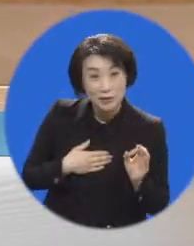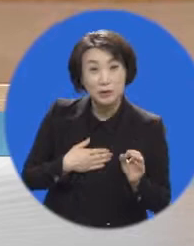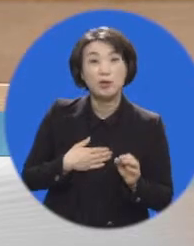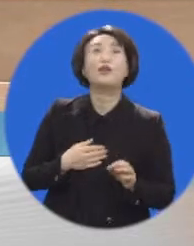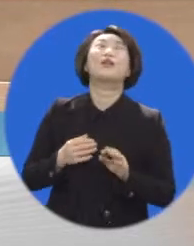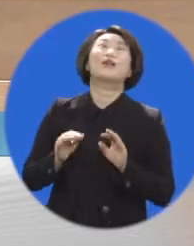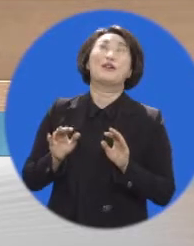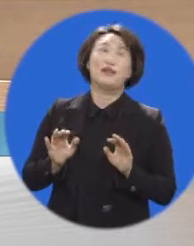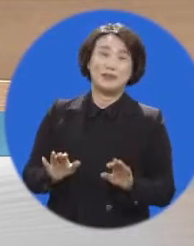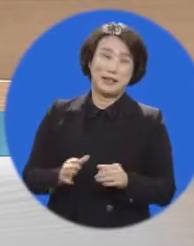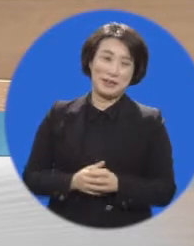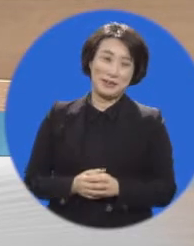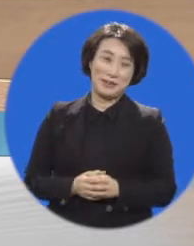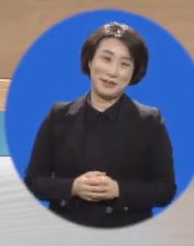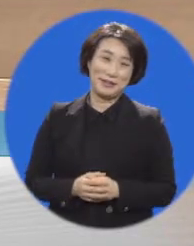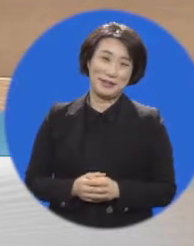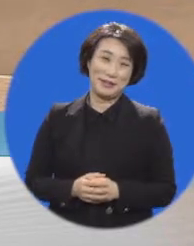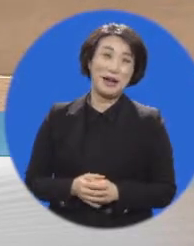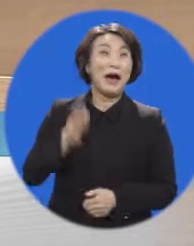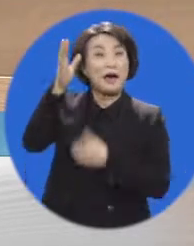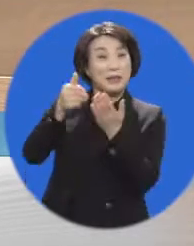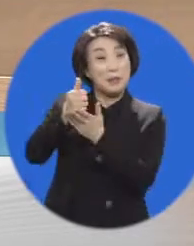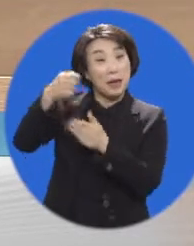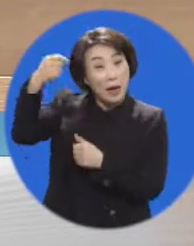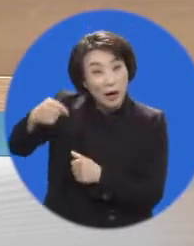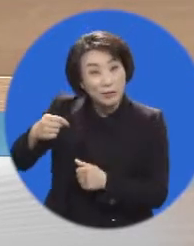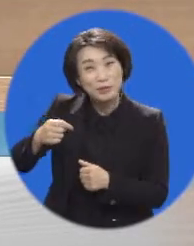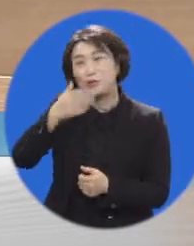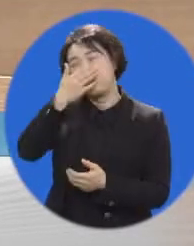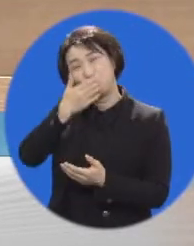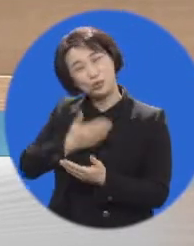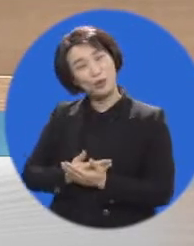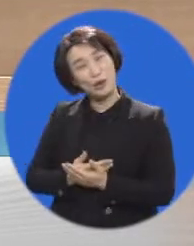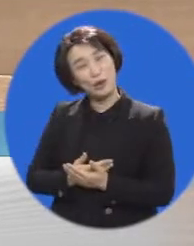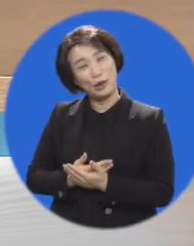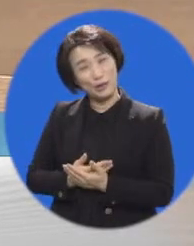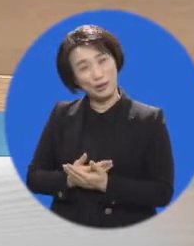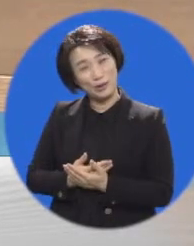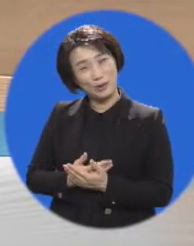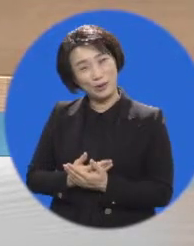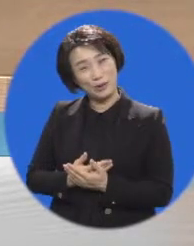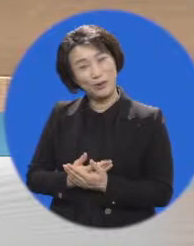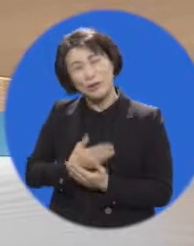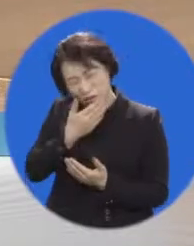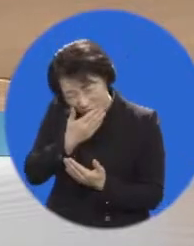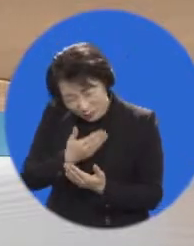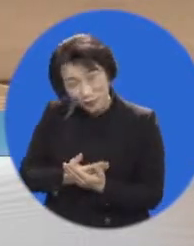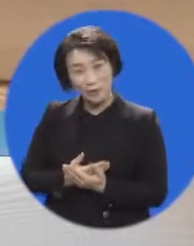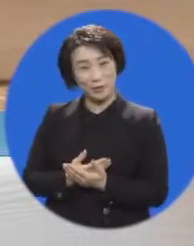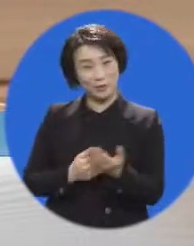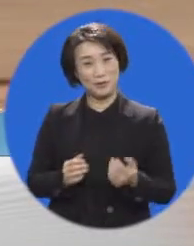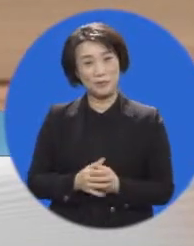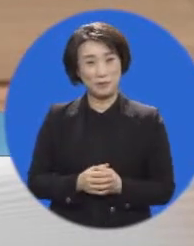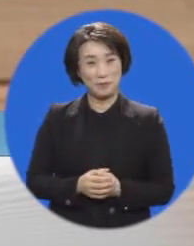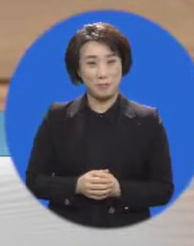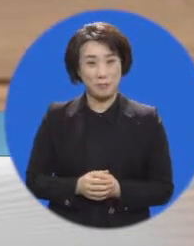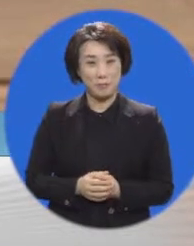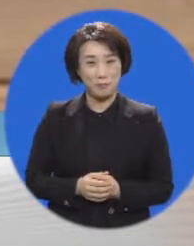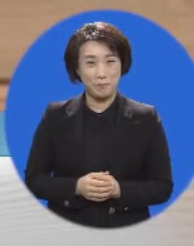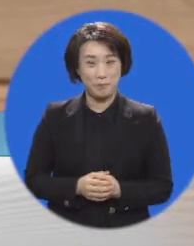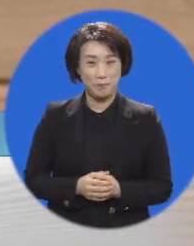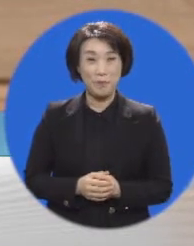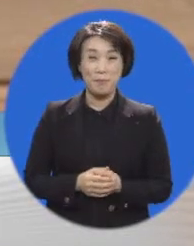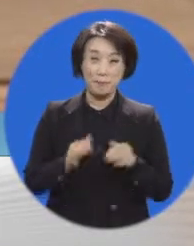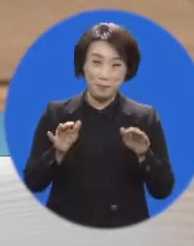이쯤 되면 하나님의 가르침이 얼마나 중요한가 보지. 얼마나 중요한가.